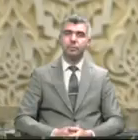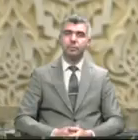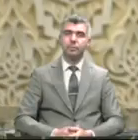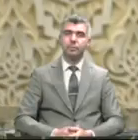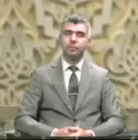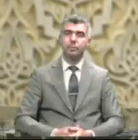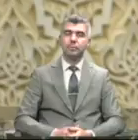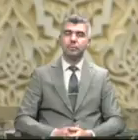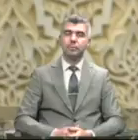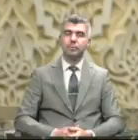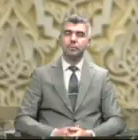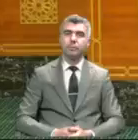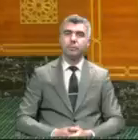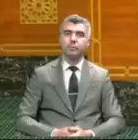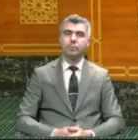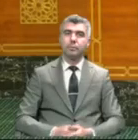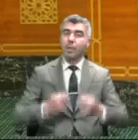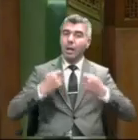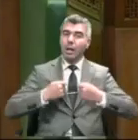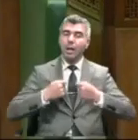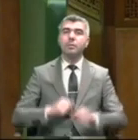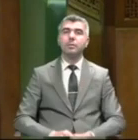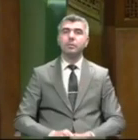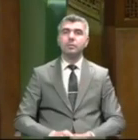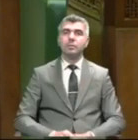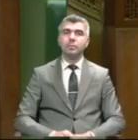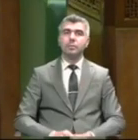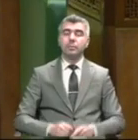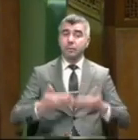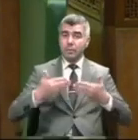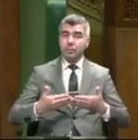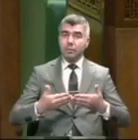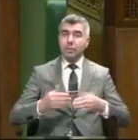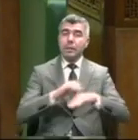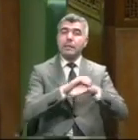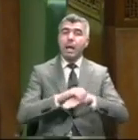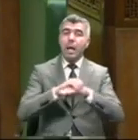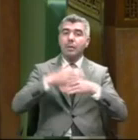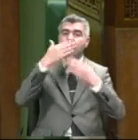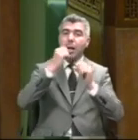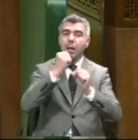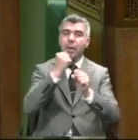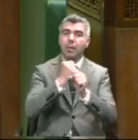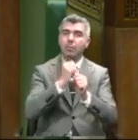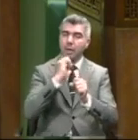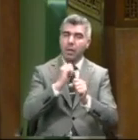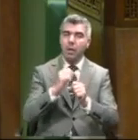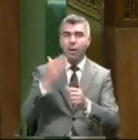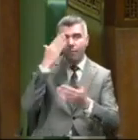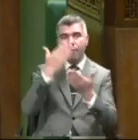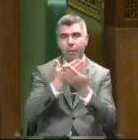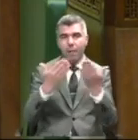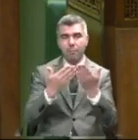الله يخليك سيد رئيس وان كنا في فريق الاتحاد المغربي للشغل نتفهم القانون